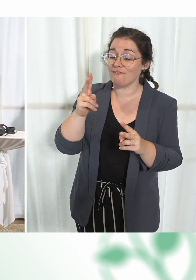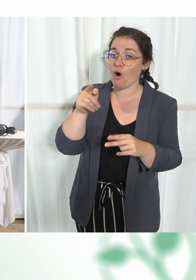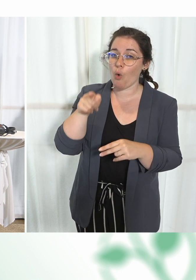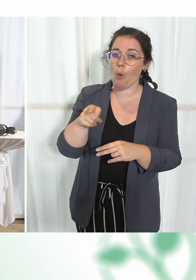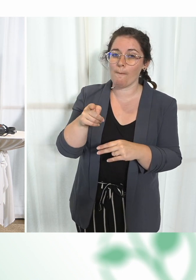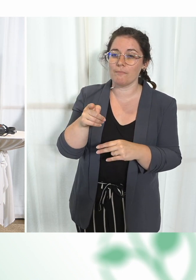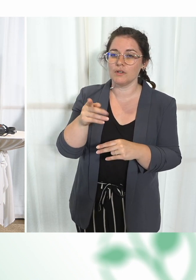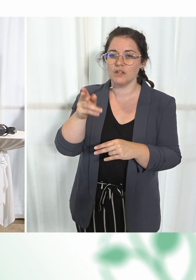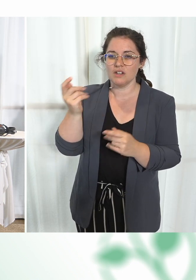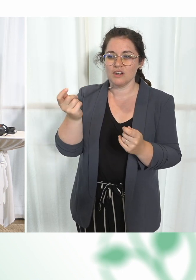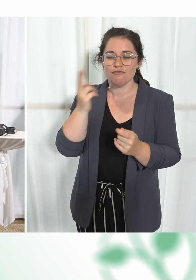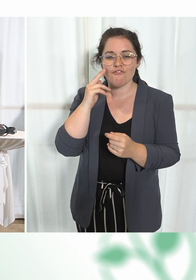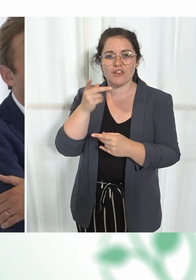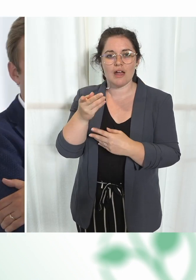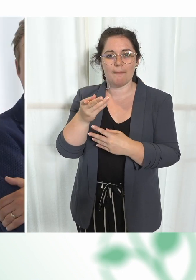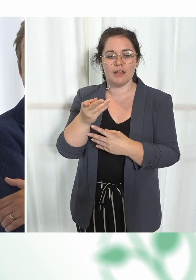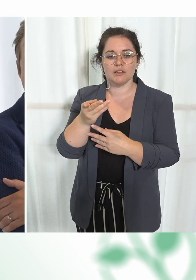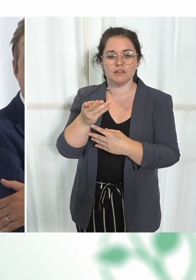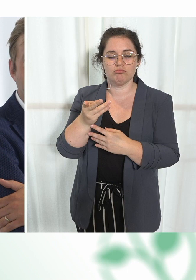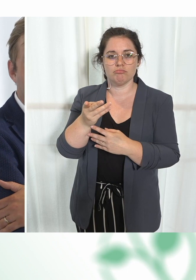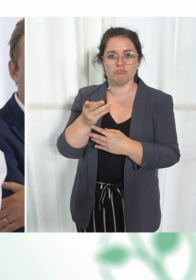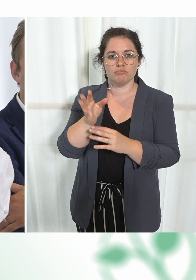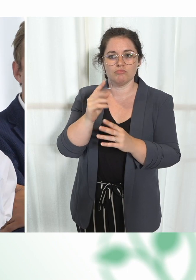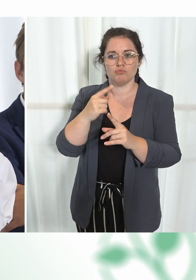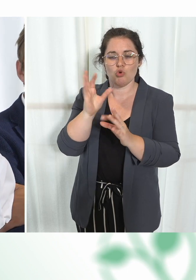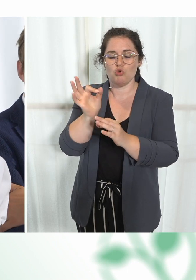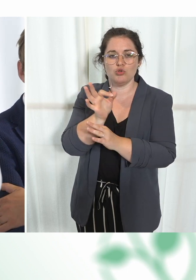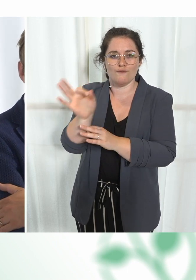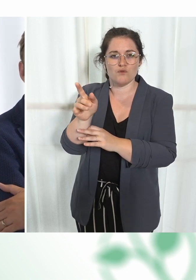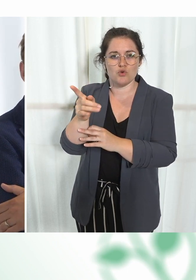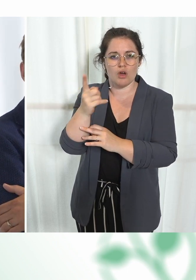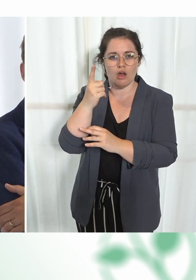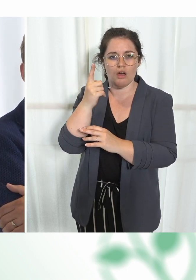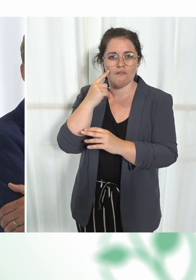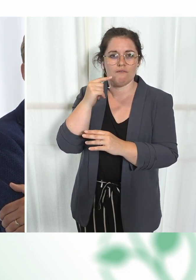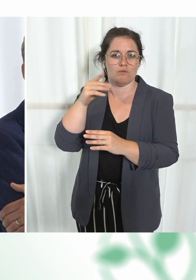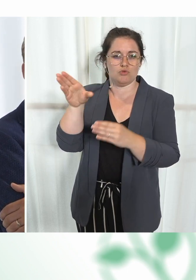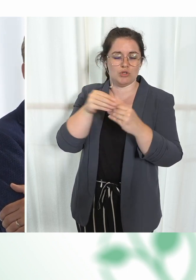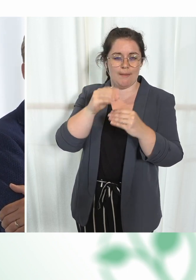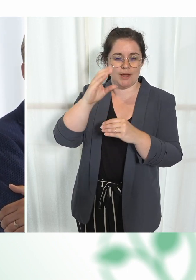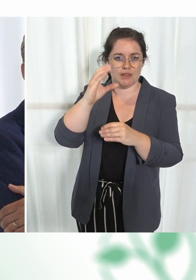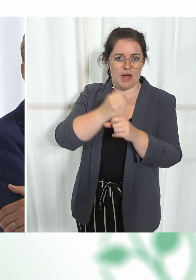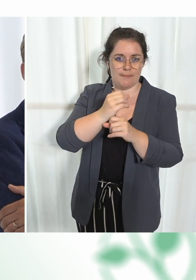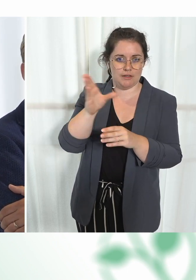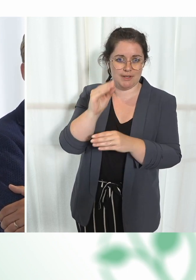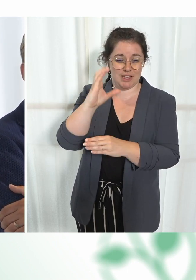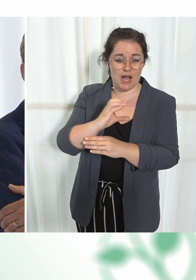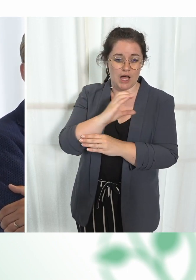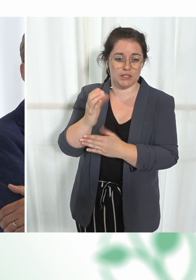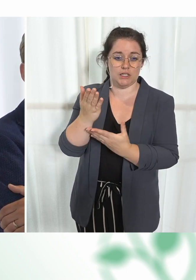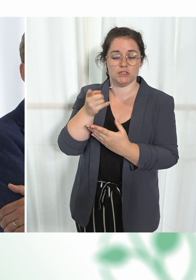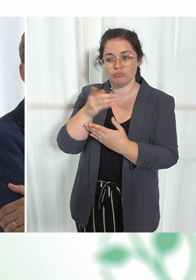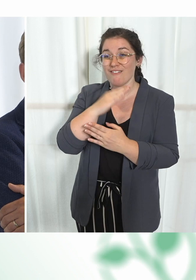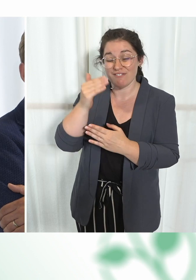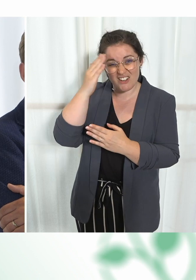dann Unternehmen, wenn sie mit der Caritas so ein Projekt, warum braucht es die Caritas als Kraft, die natürlich viel Erfahrung hat, viel